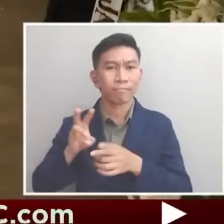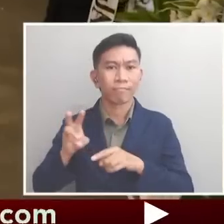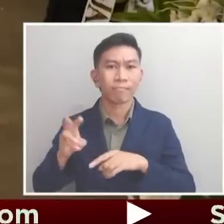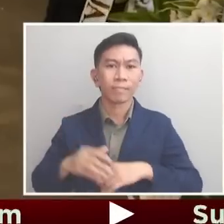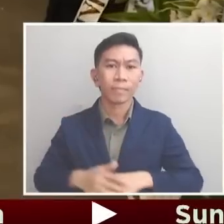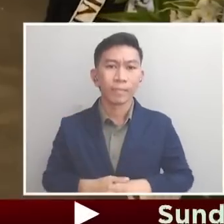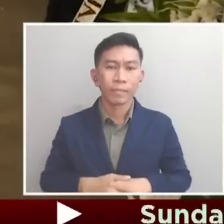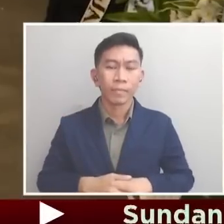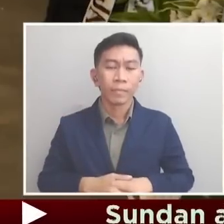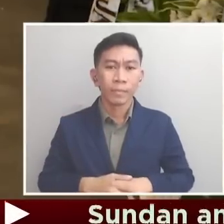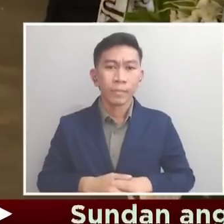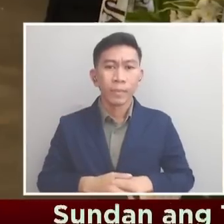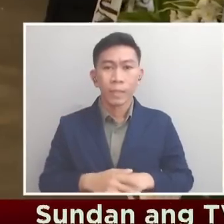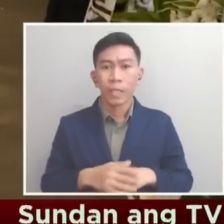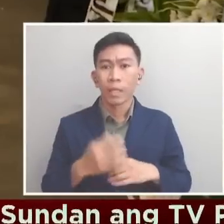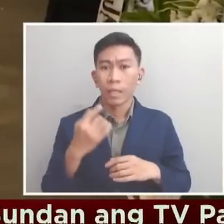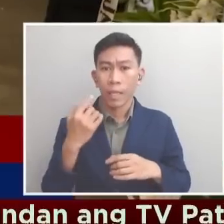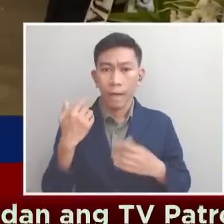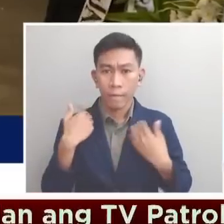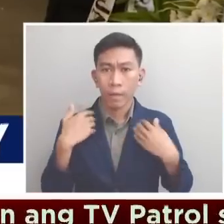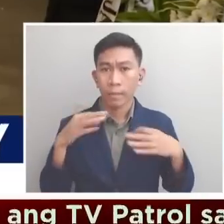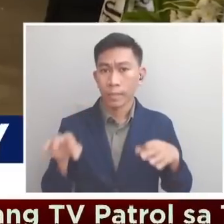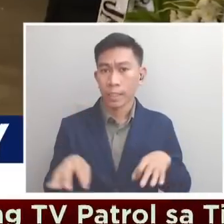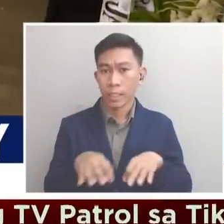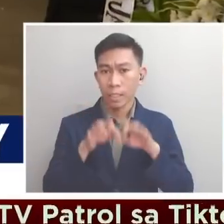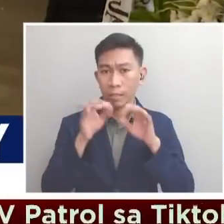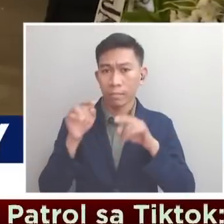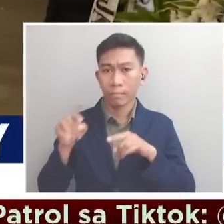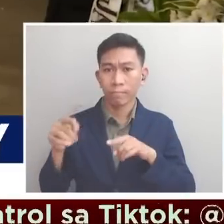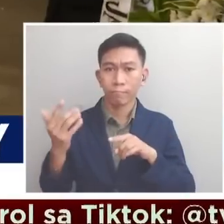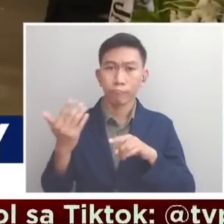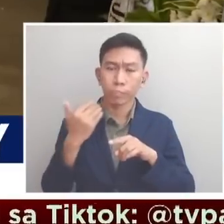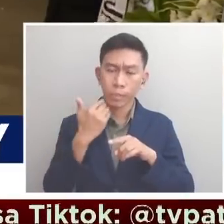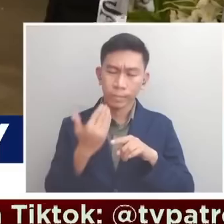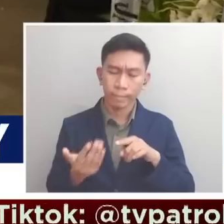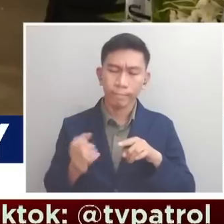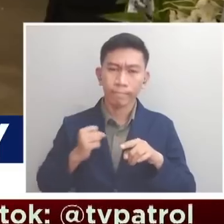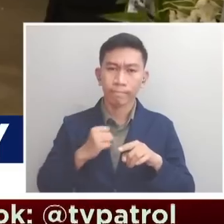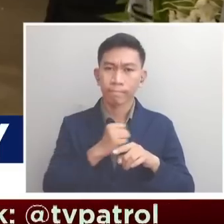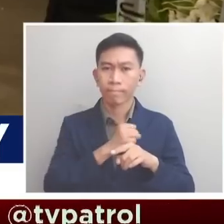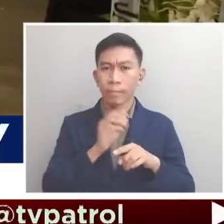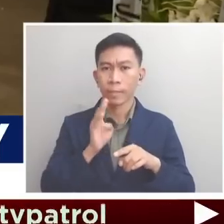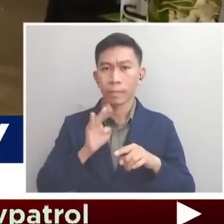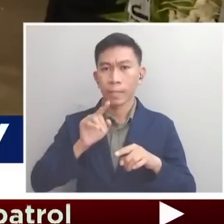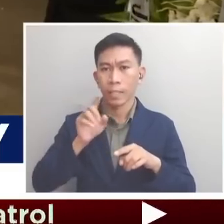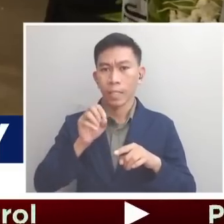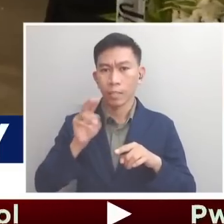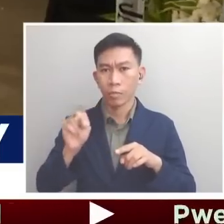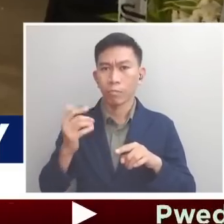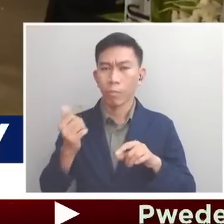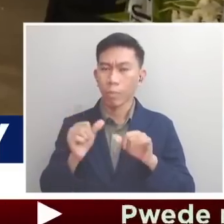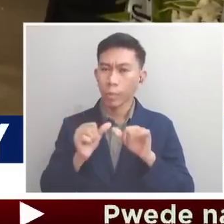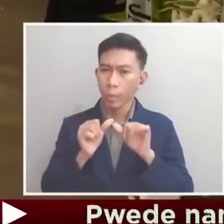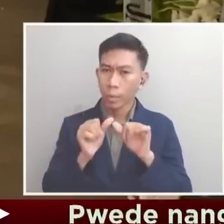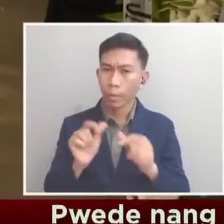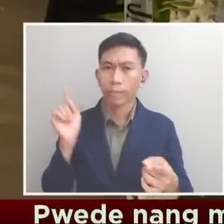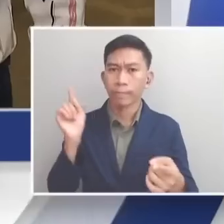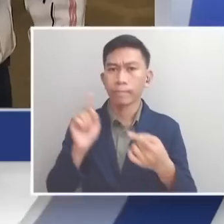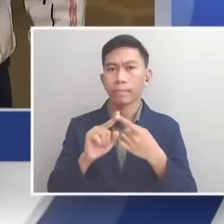nga dito sa yumaong dating senador. At ito, kada alas 7 ng gabi, mangyayari ang misa na ito hanggang sa Linggo.